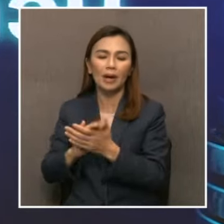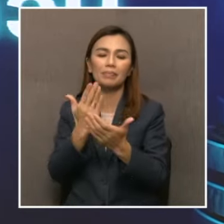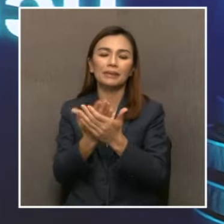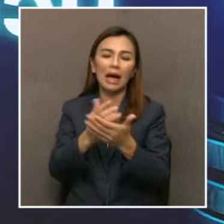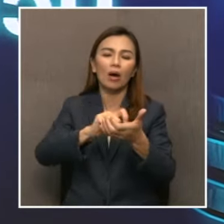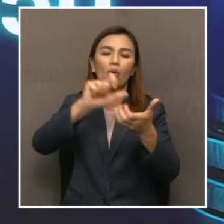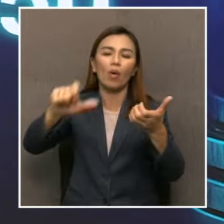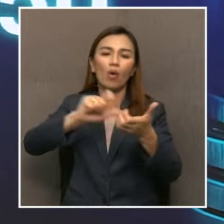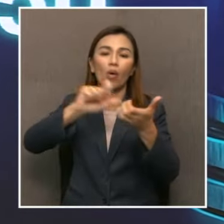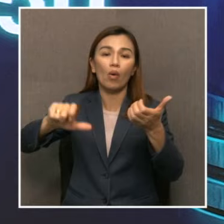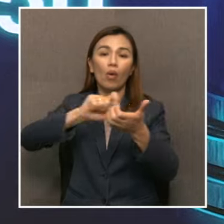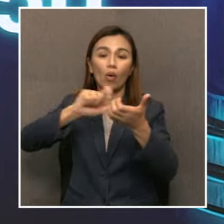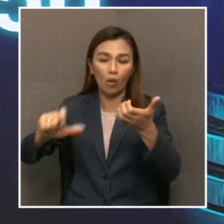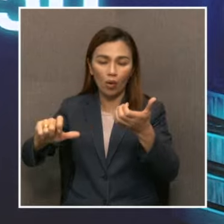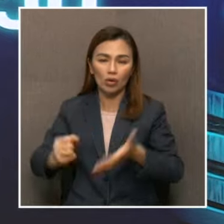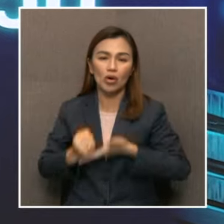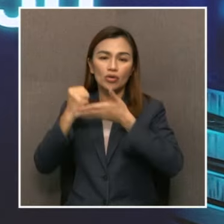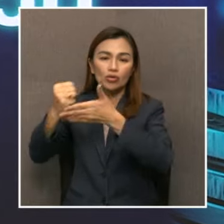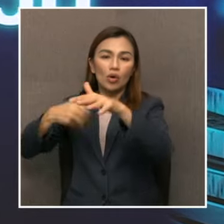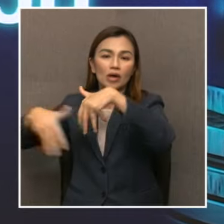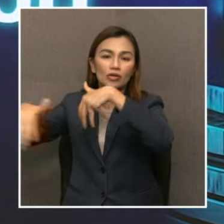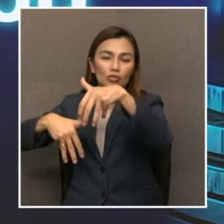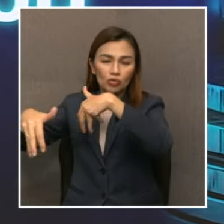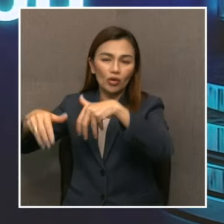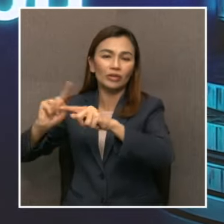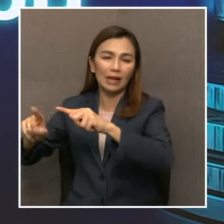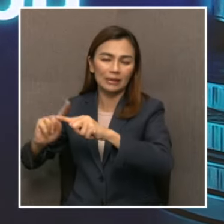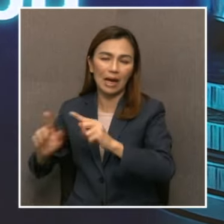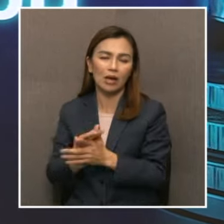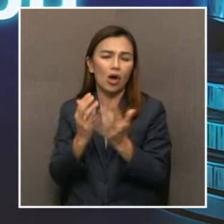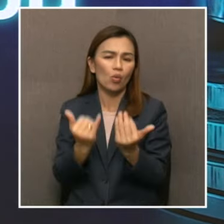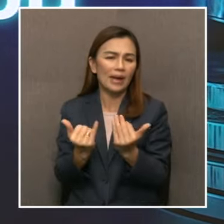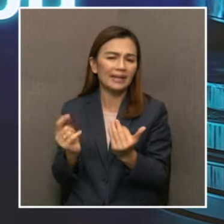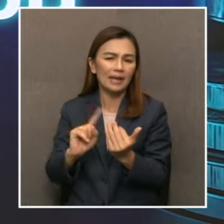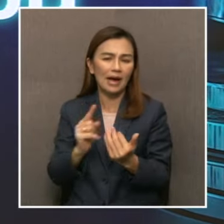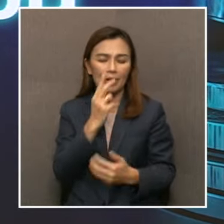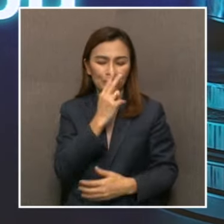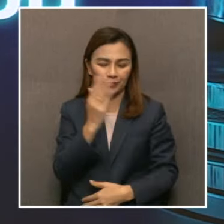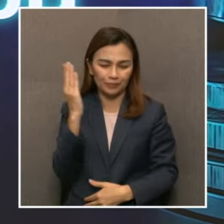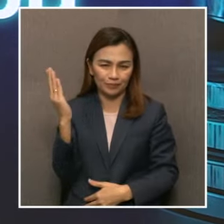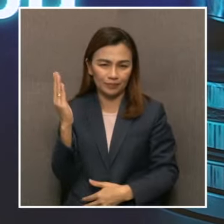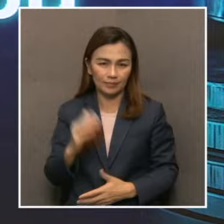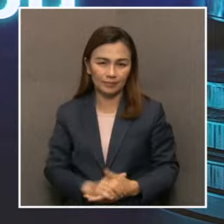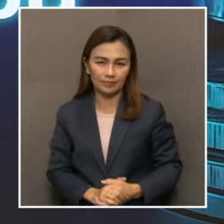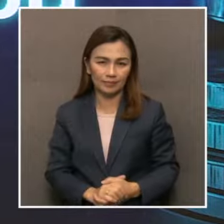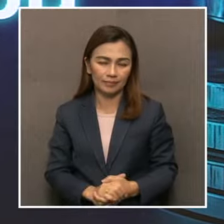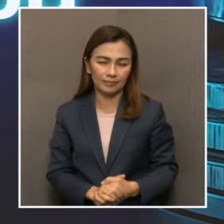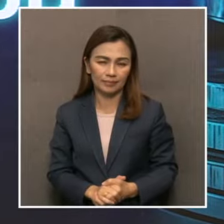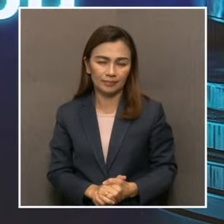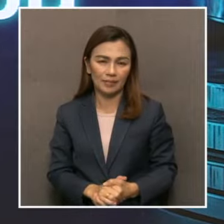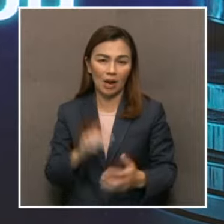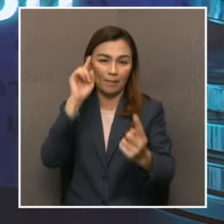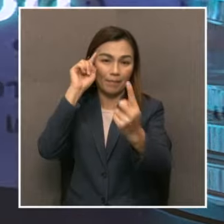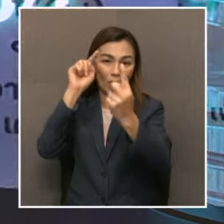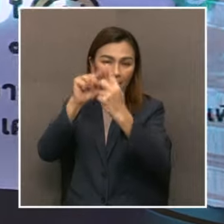แบ่งเบาภาระค่าใช้จ่ายด้วยนะครับที่สำคัญนะไทม์ไลน์ณวันนี้เป็นอย่างไรมาติดตามหาคำตอบพร้อมกันได้เลยครับเริ่มต้นกันที่เป้าหมายของโ